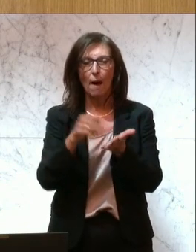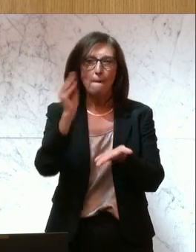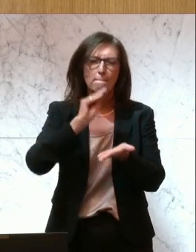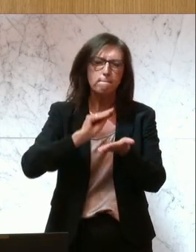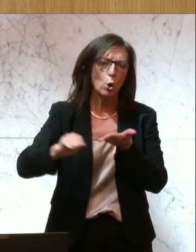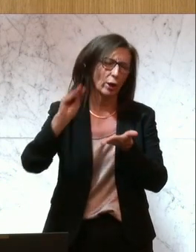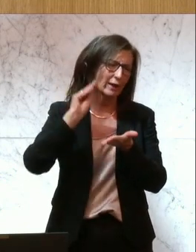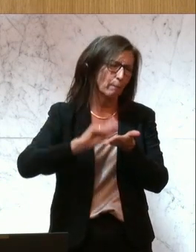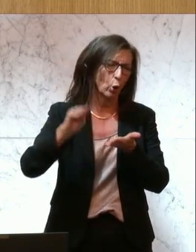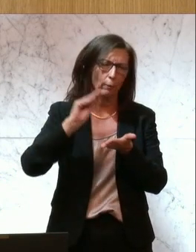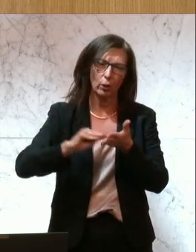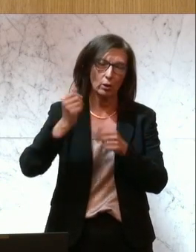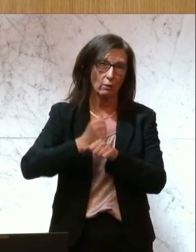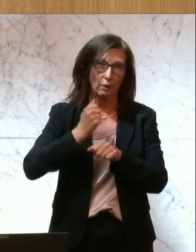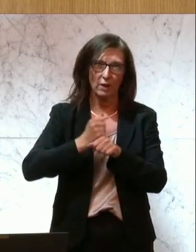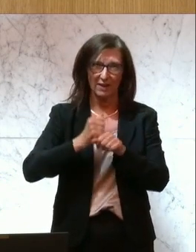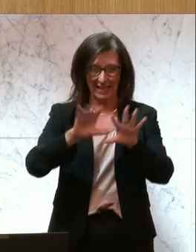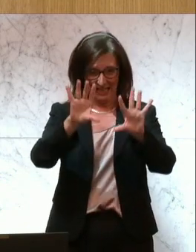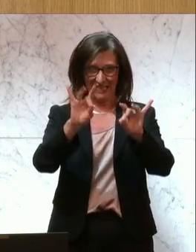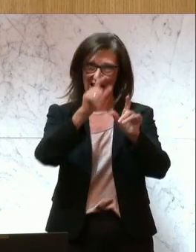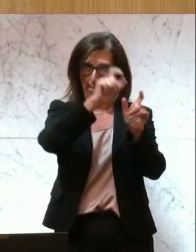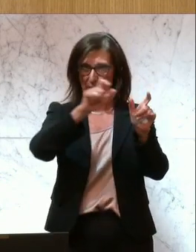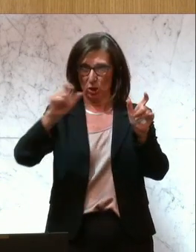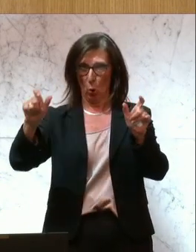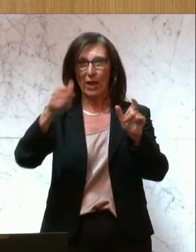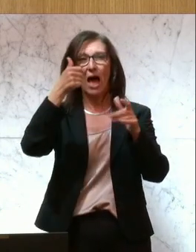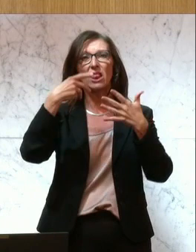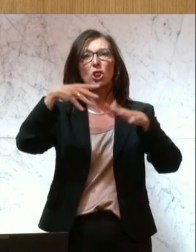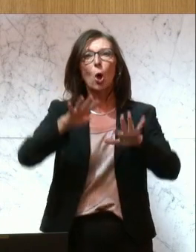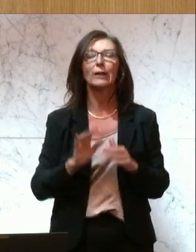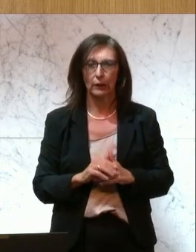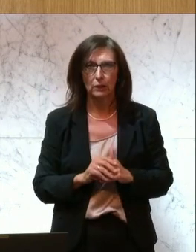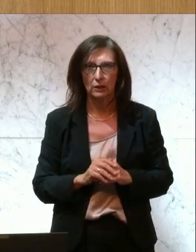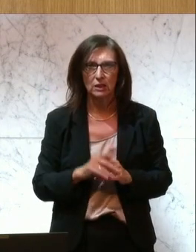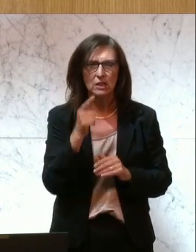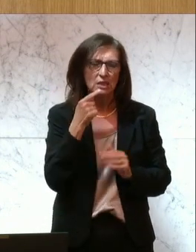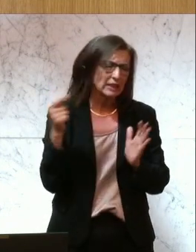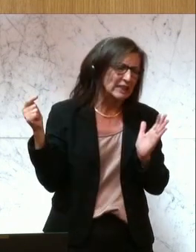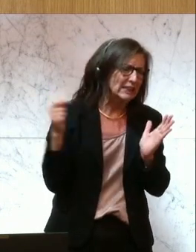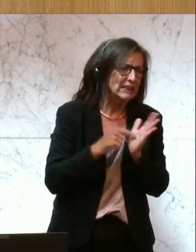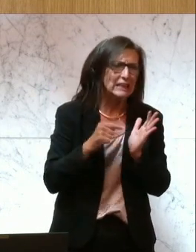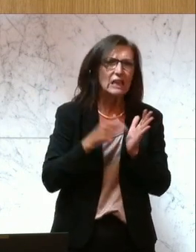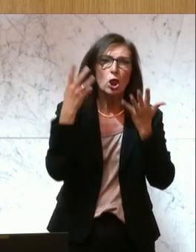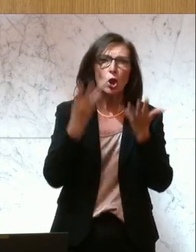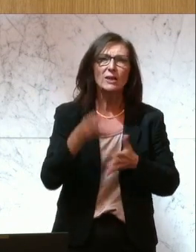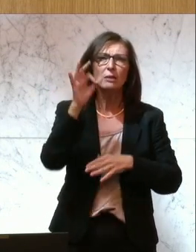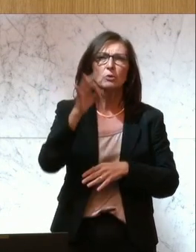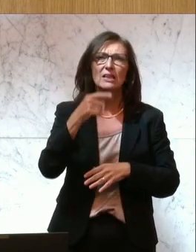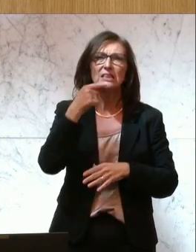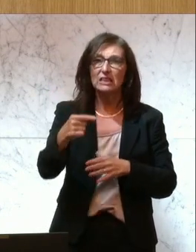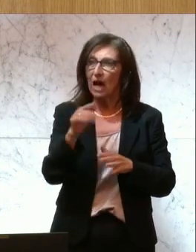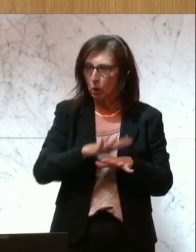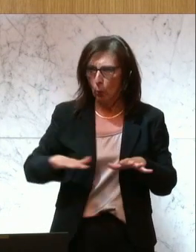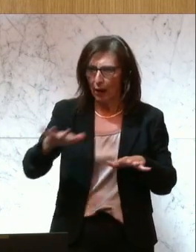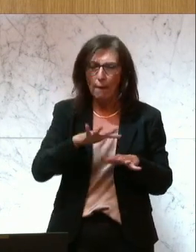Bürokratie. 9 von 10 Befragten haben angegeben, dass dringend etwas verändert werden muss in ihrem Arbeitsumfeld. Das ist, also